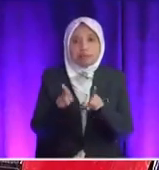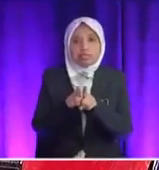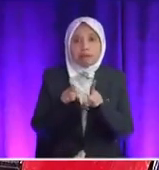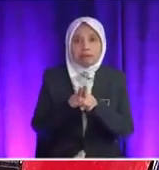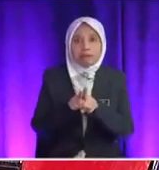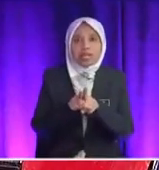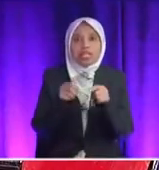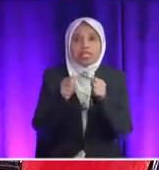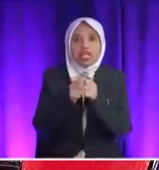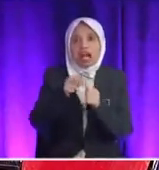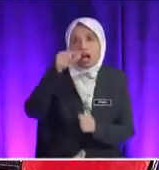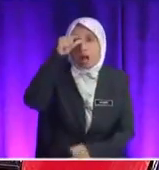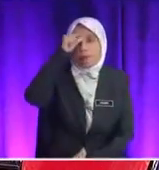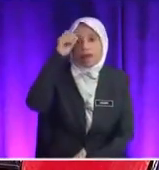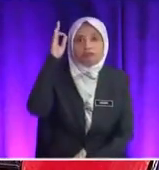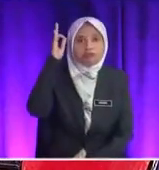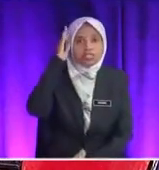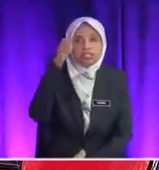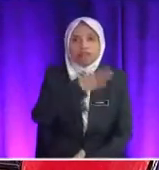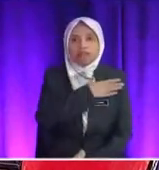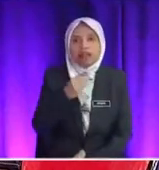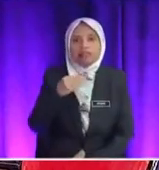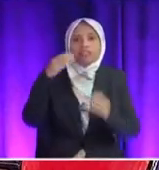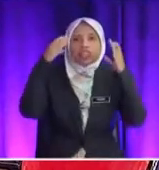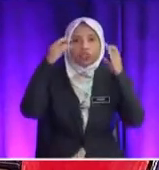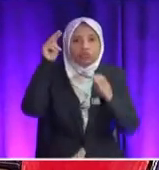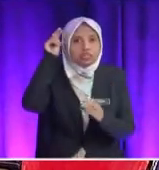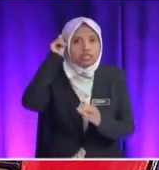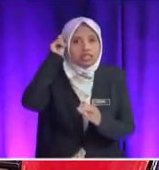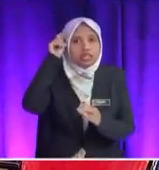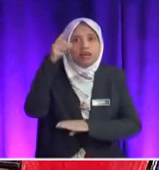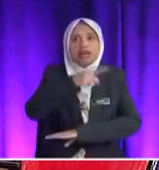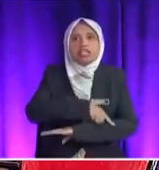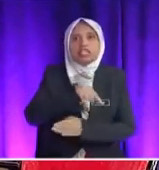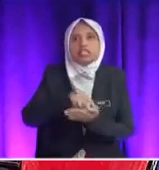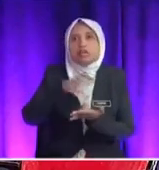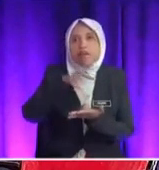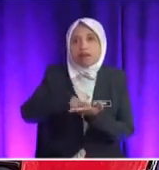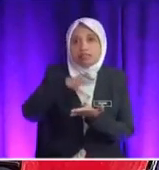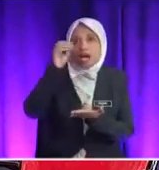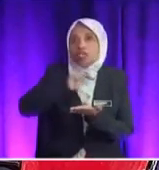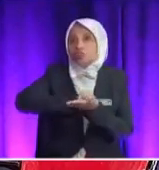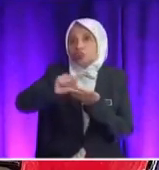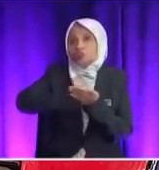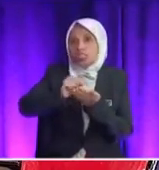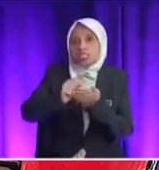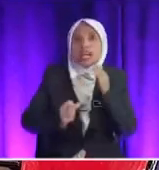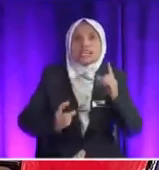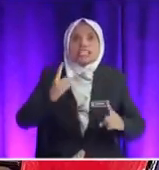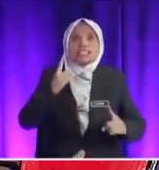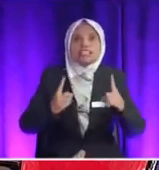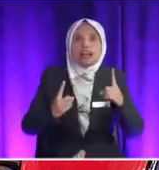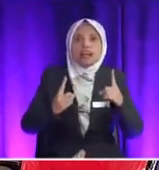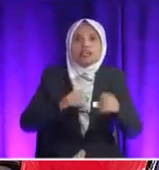bebenah video juga cek guna segitu ini begitu belajar tentangnya cuci kenderaan aku sekaligus